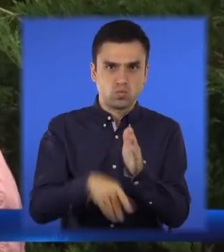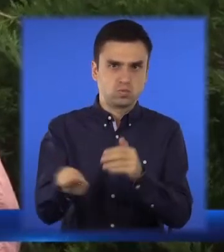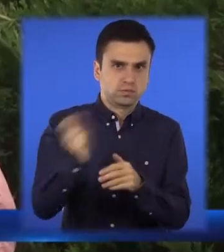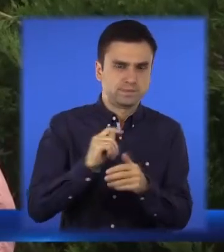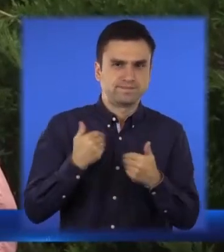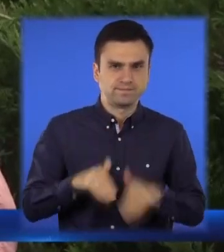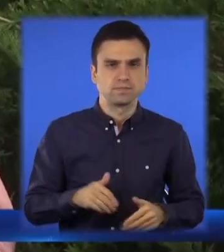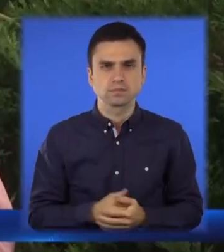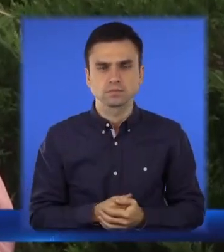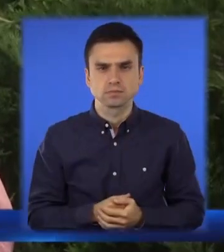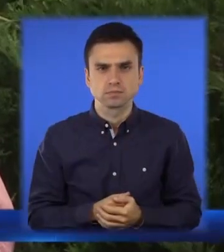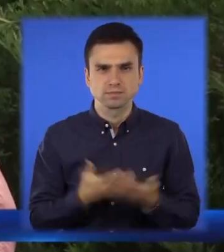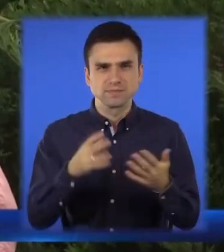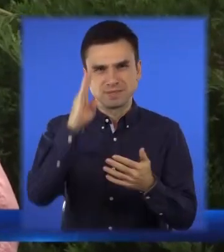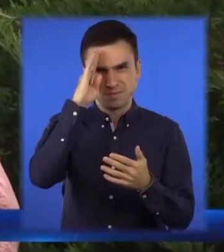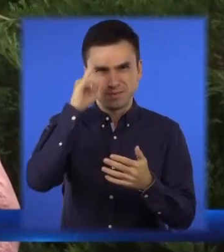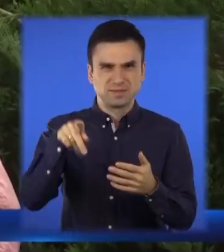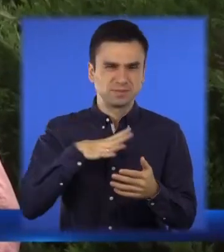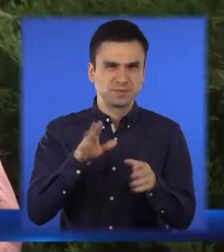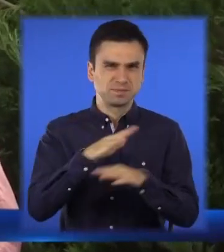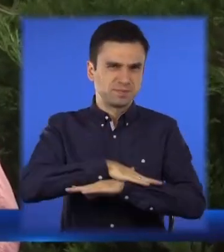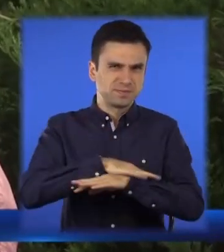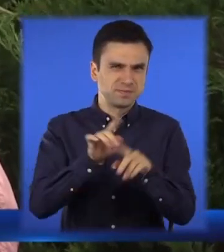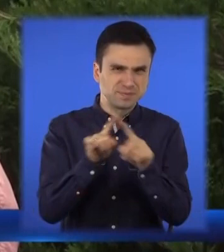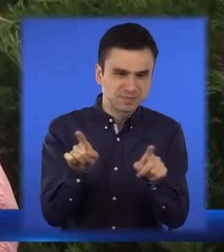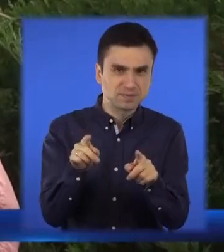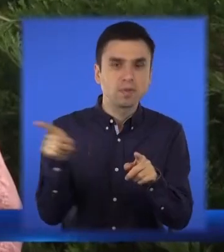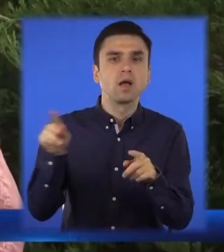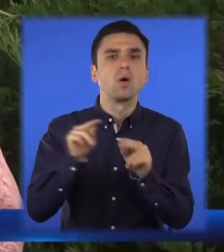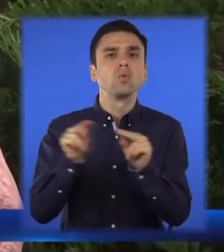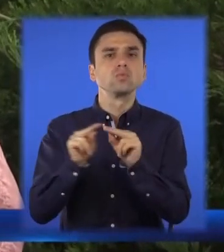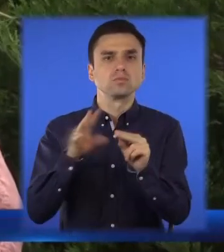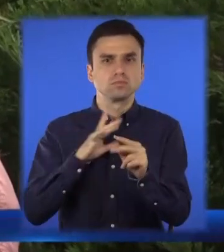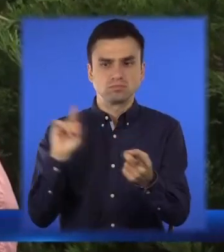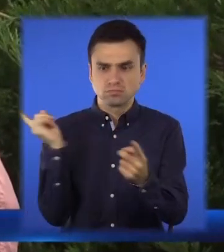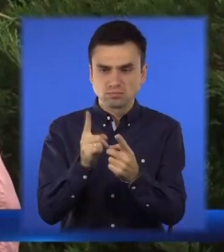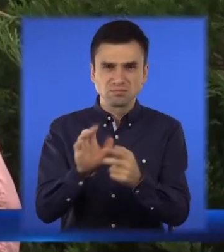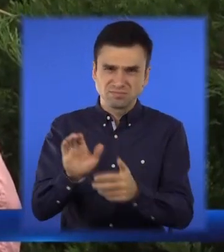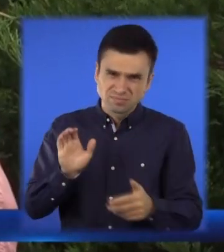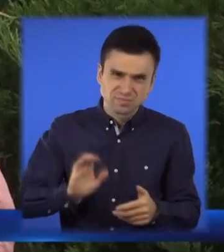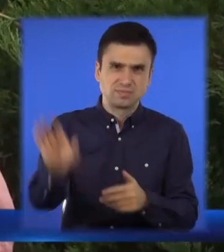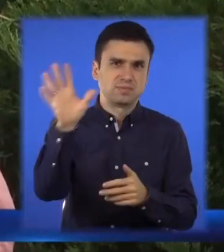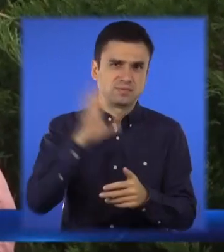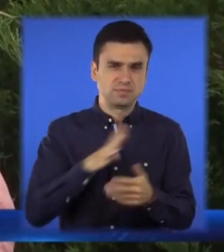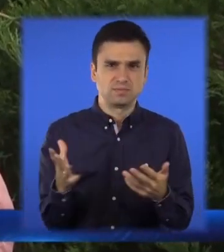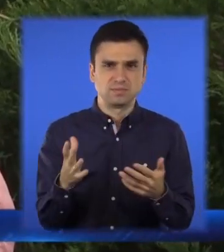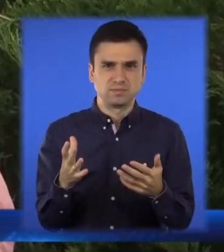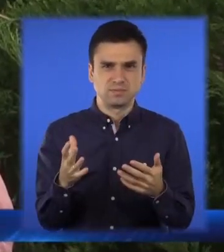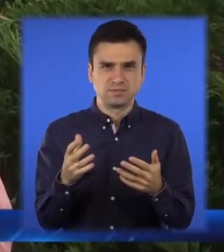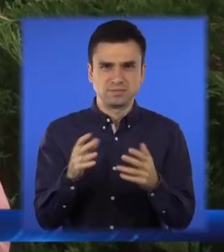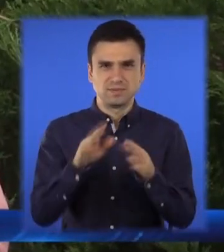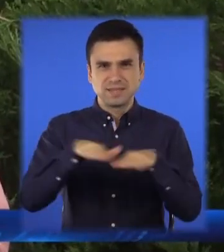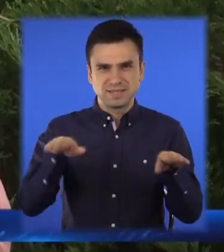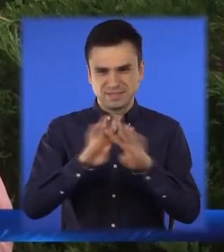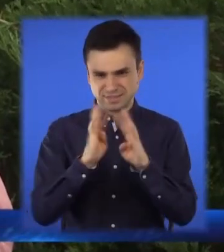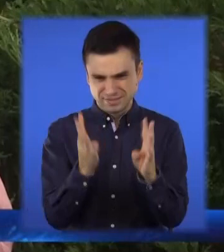мальчик не вовремя підбросив краску. И руководитель сзади подошла, сильно толкнула его за плечо,